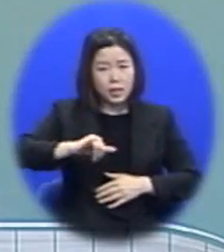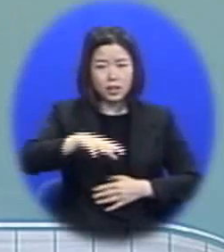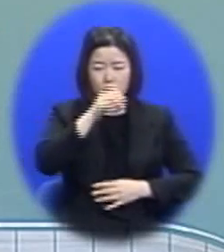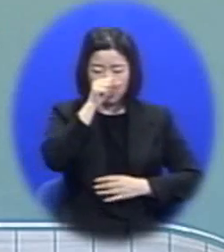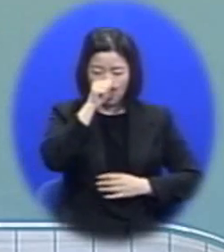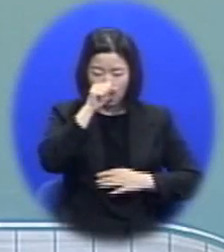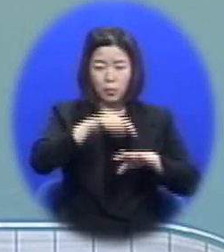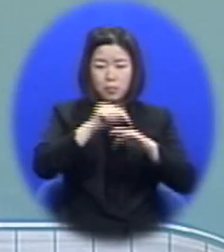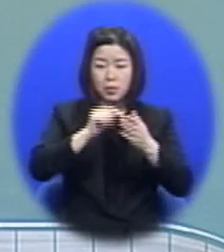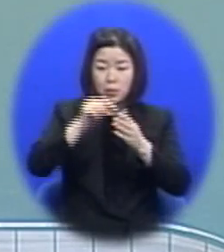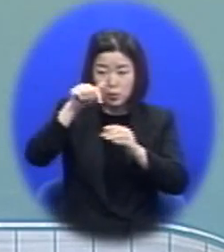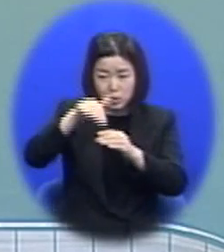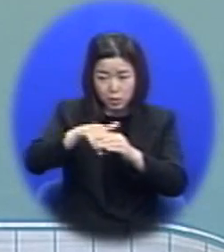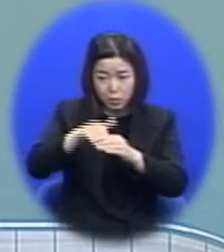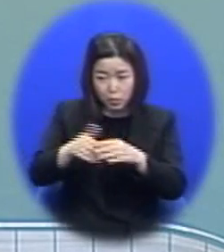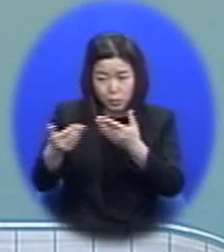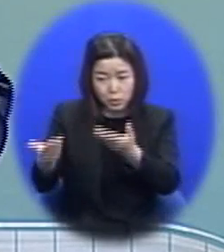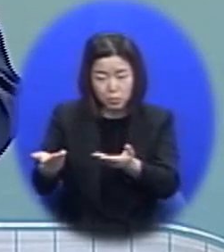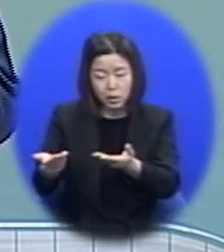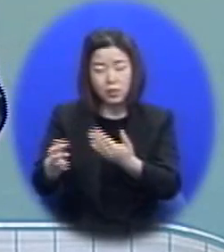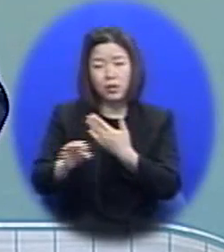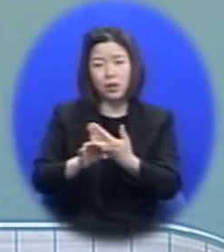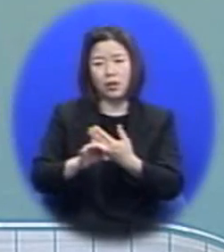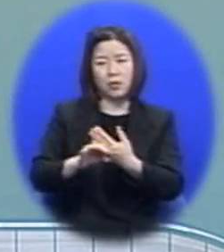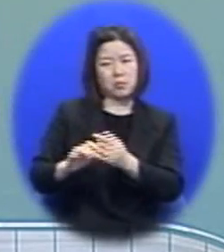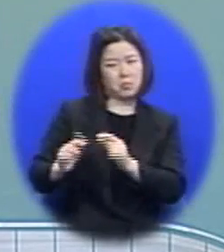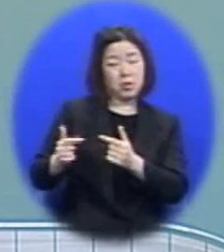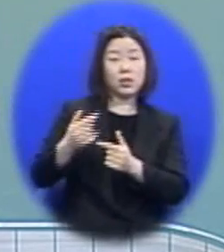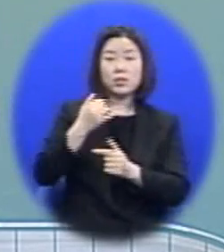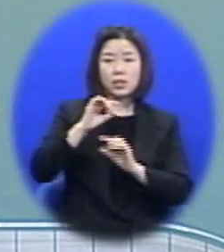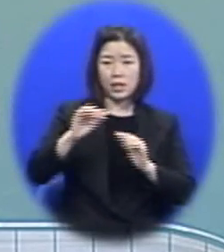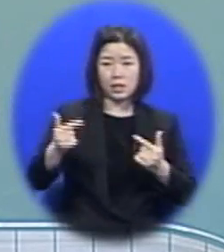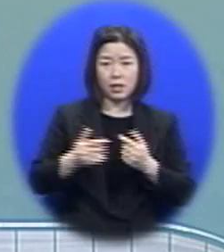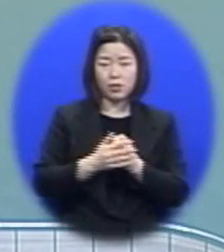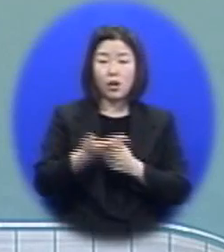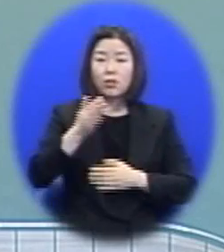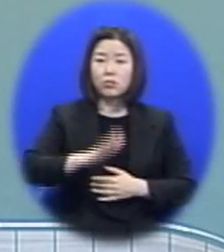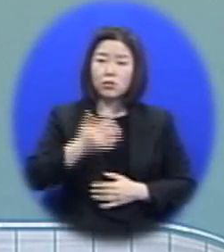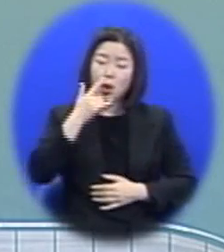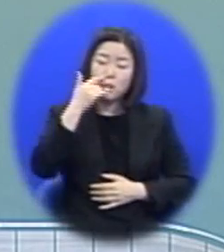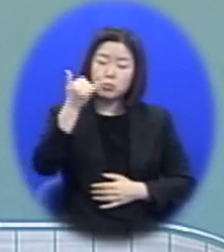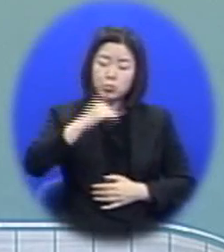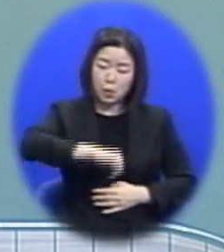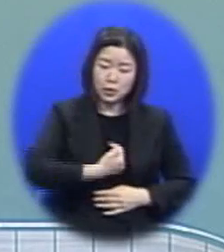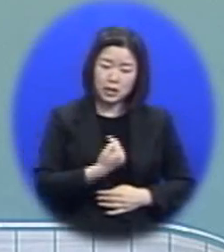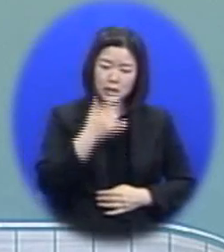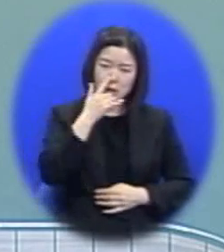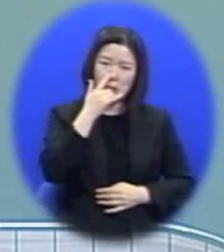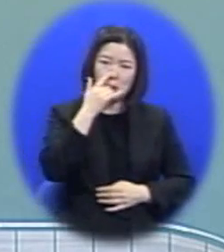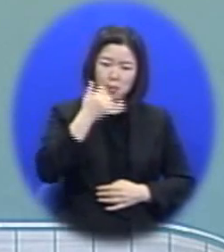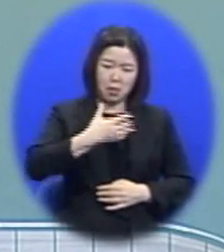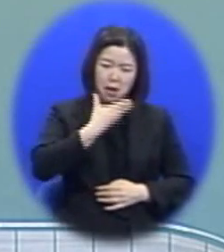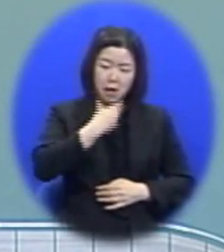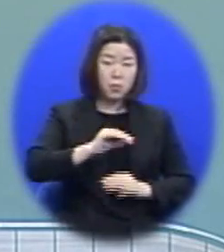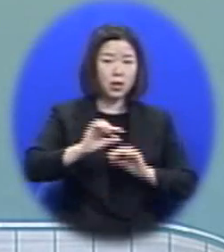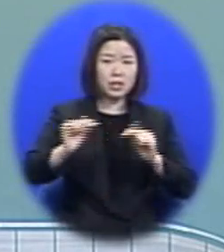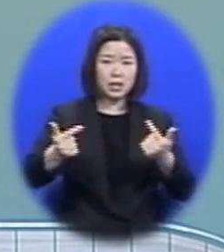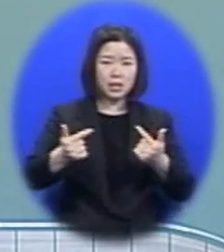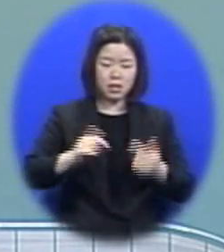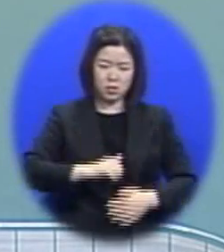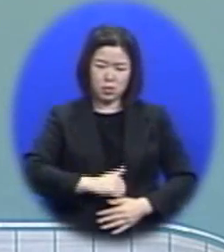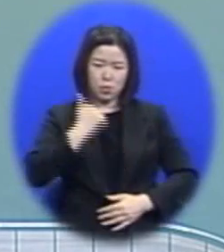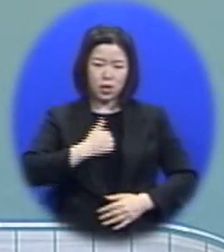거부감이 없습니다 그런데 부모 자신이 행복하지 않습니다 화를 잘 내고 짜증이 나고